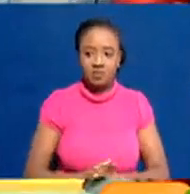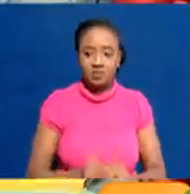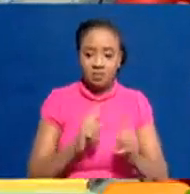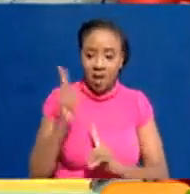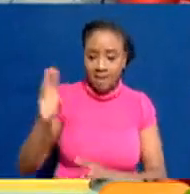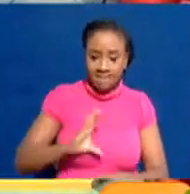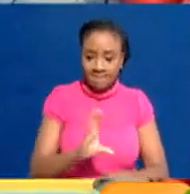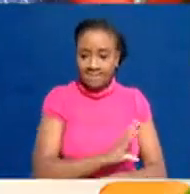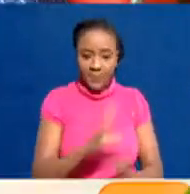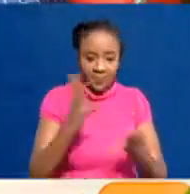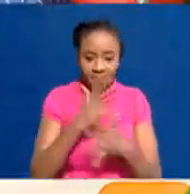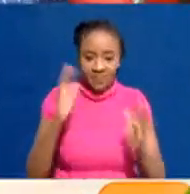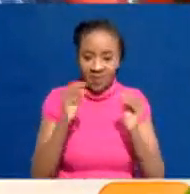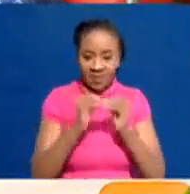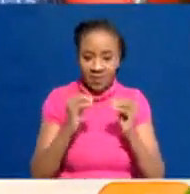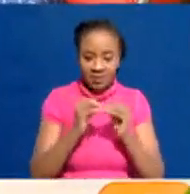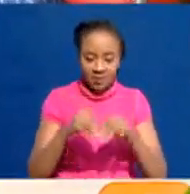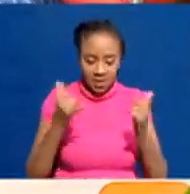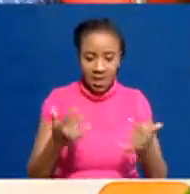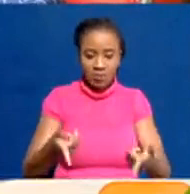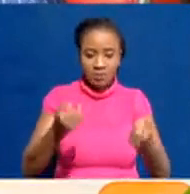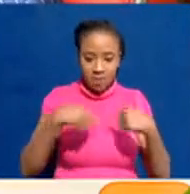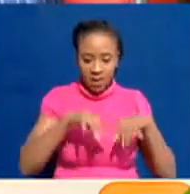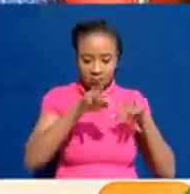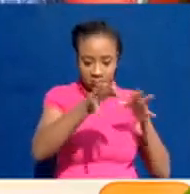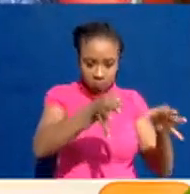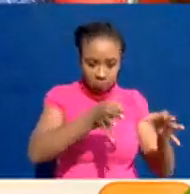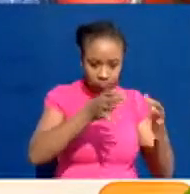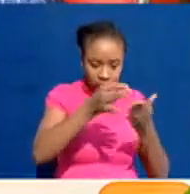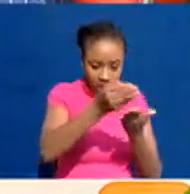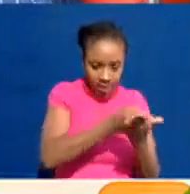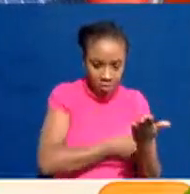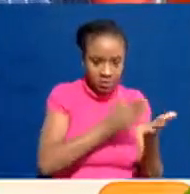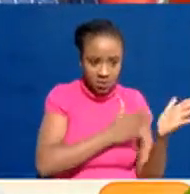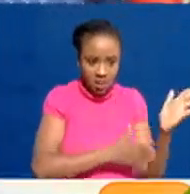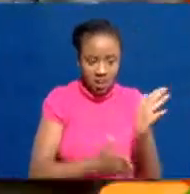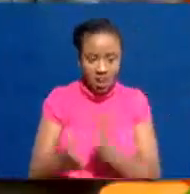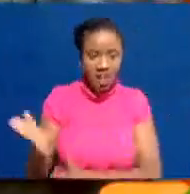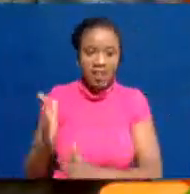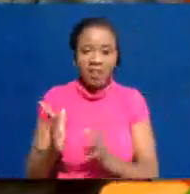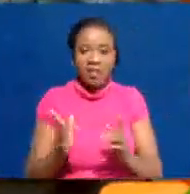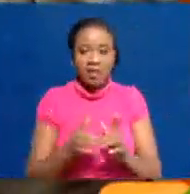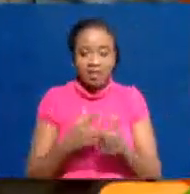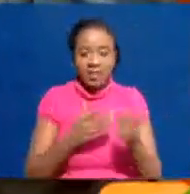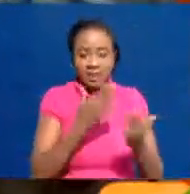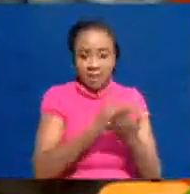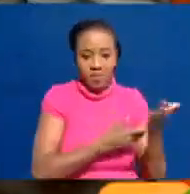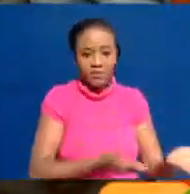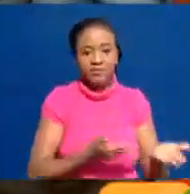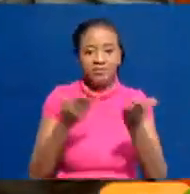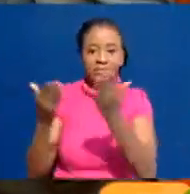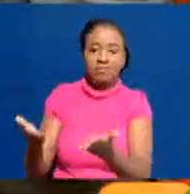hiyo imekamilisha kikao hiki na sasa itaelekea kuandaa ripoti itakayowasilishwa bungeni Jumatatu